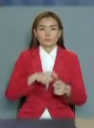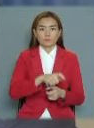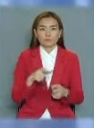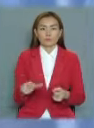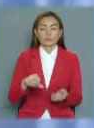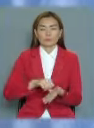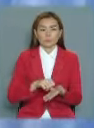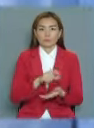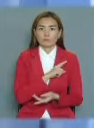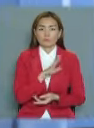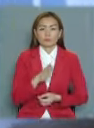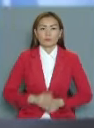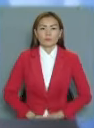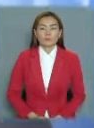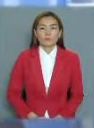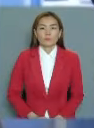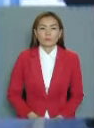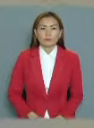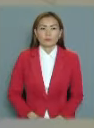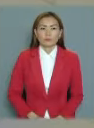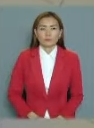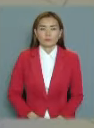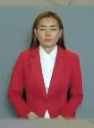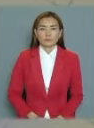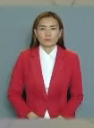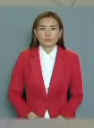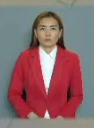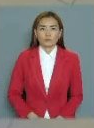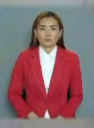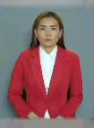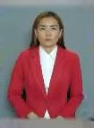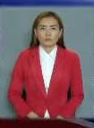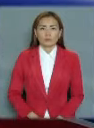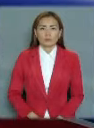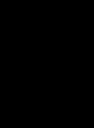тұрғындарды күтеді. Раушан Нұрболат, Тілек Қабылғұмаров, Әлихан Таңатов, жаңалық қызметі.